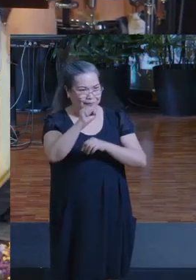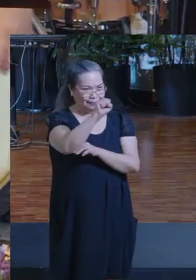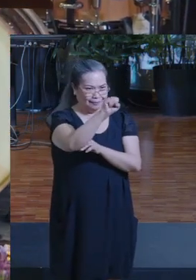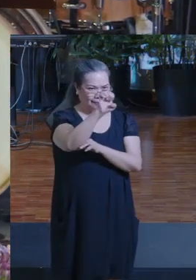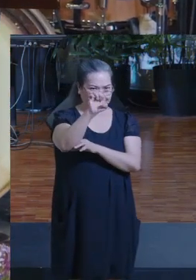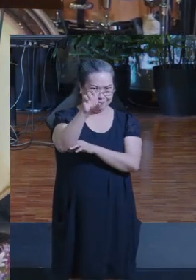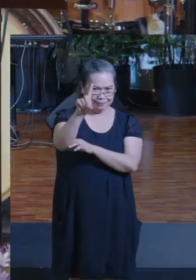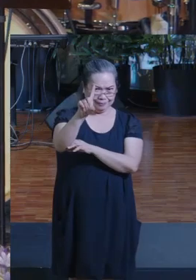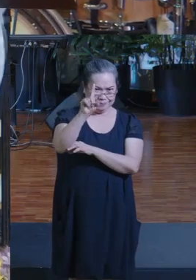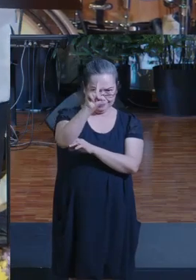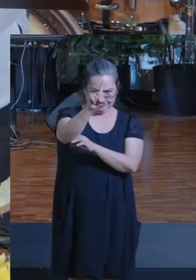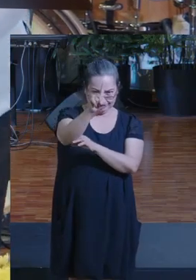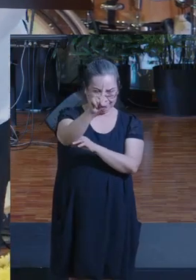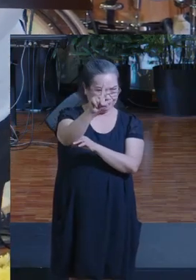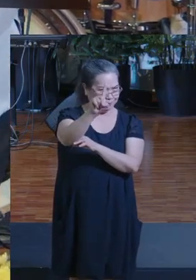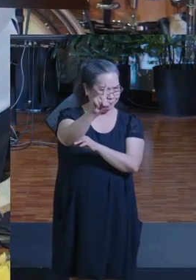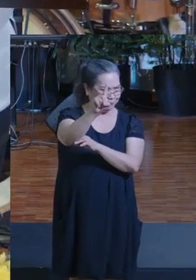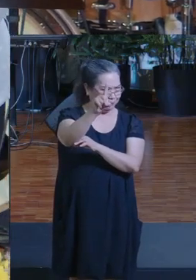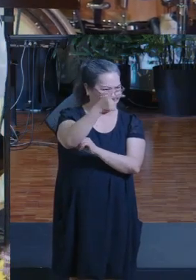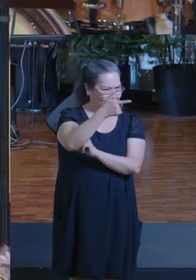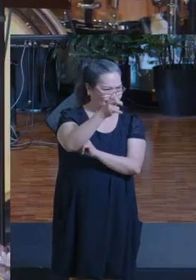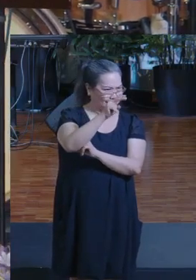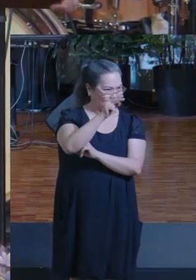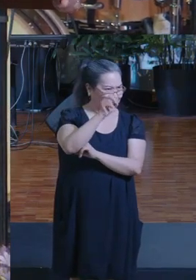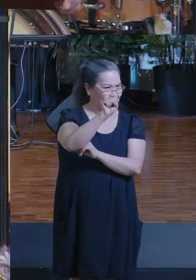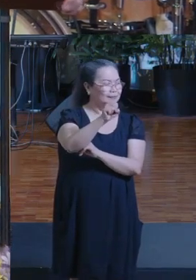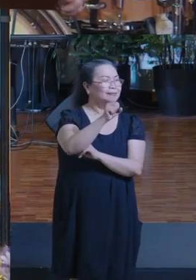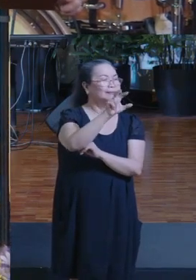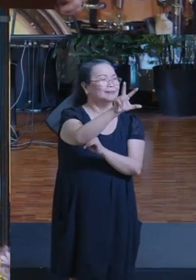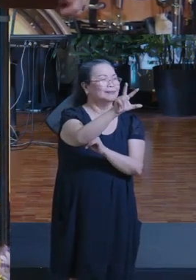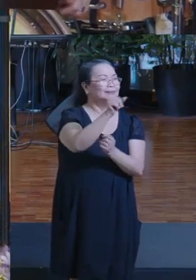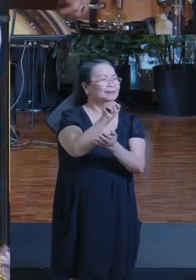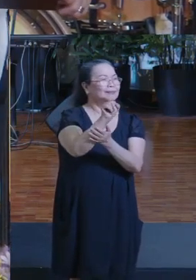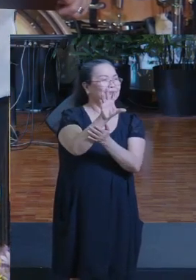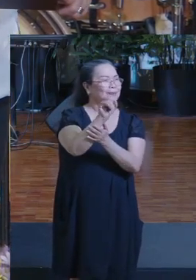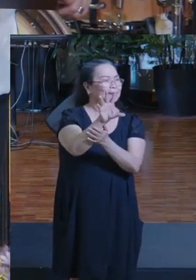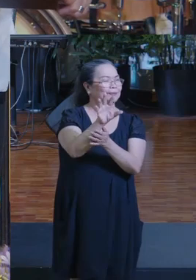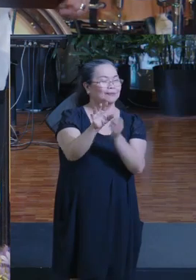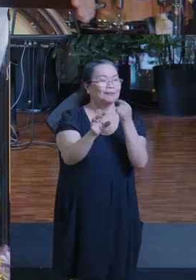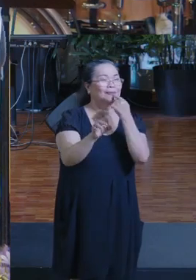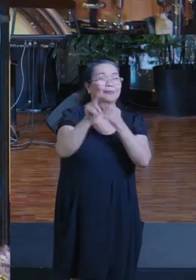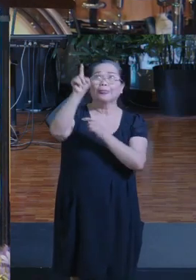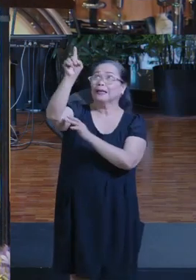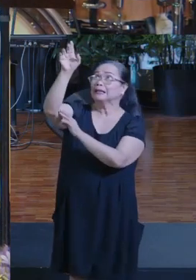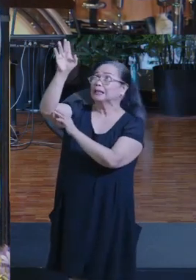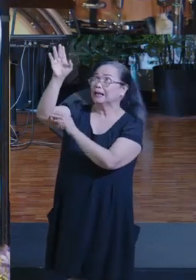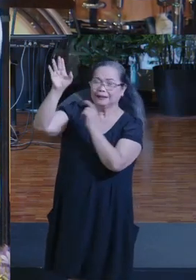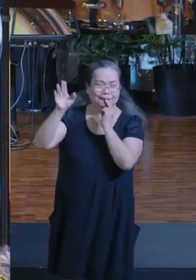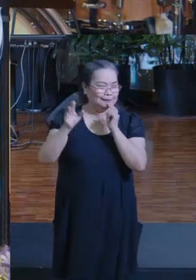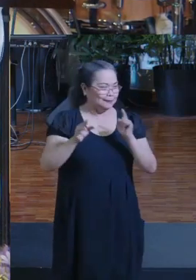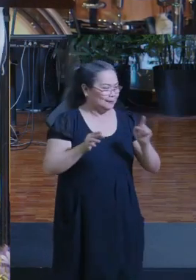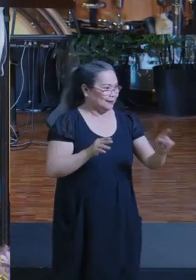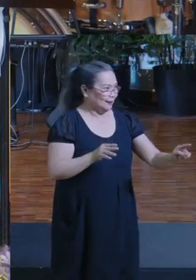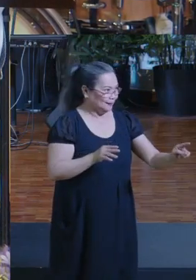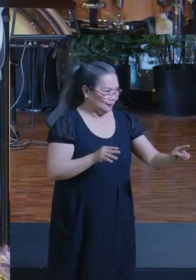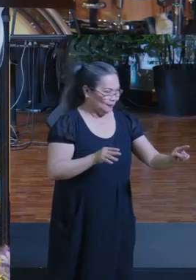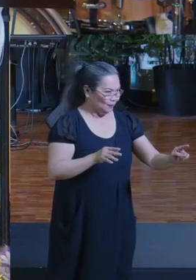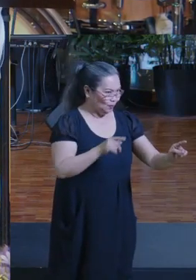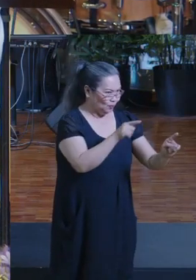singular? Genesis 3:15. Sabi ng Diyos doon